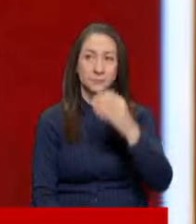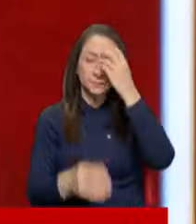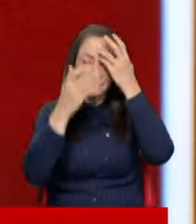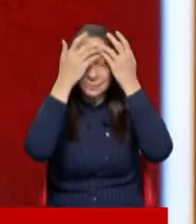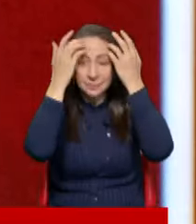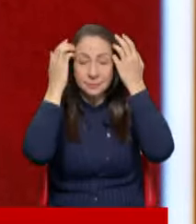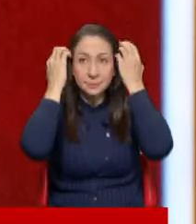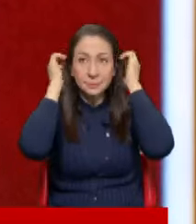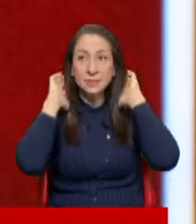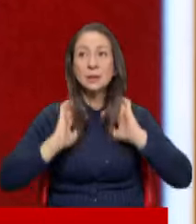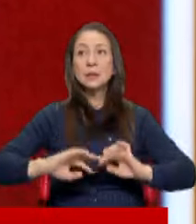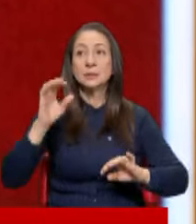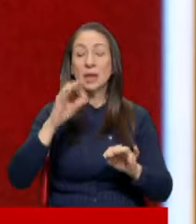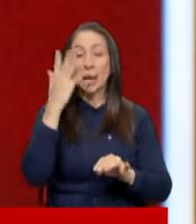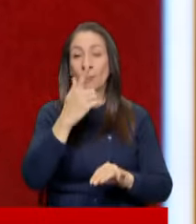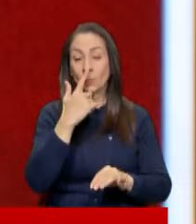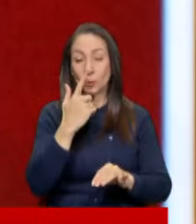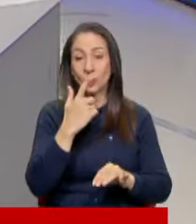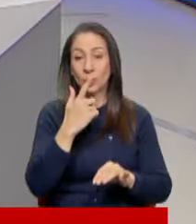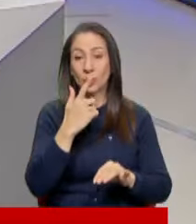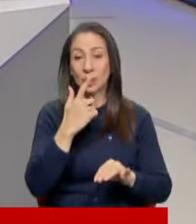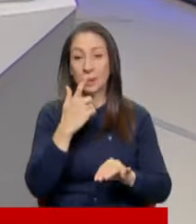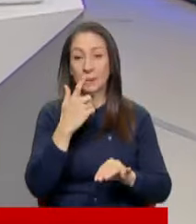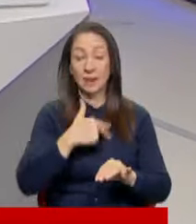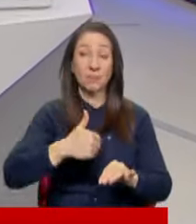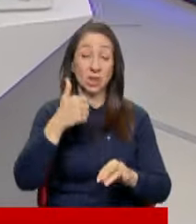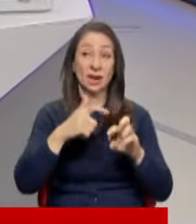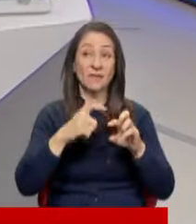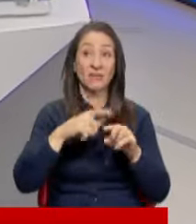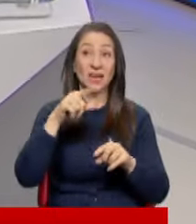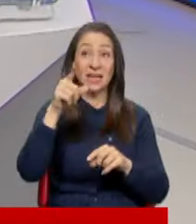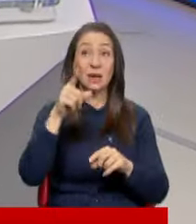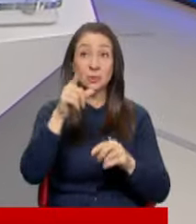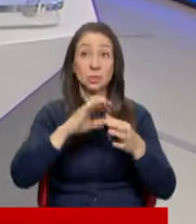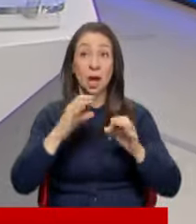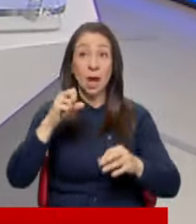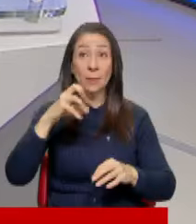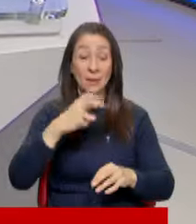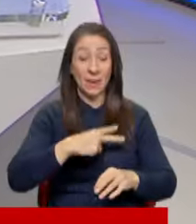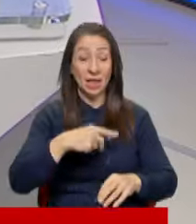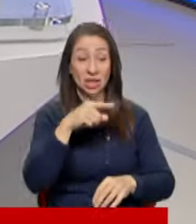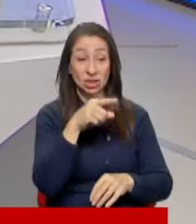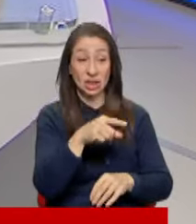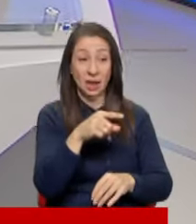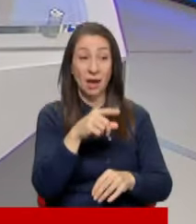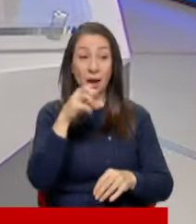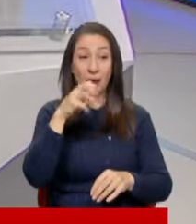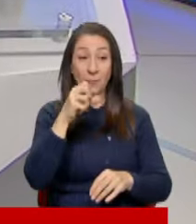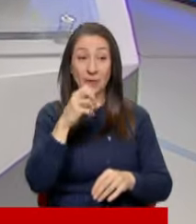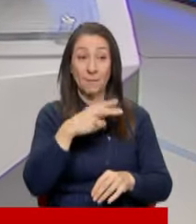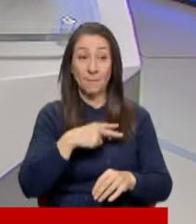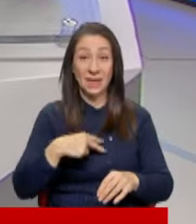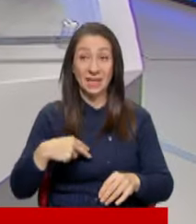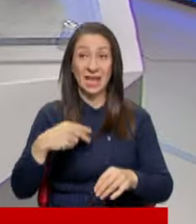Eee Karabük Belediye Başkanı Eee Rafet Vergili kendisinin de AK Parti belediyeciliği ile AK Parti'nin